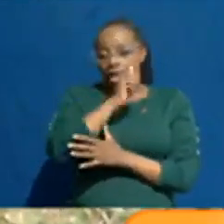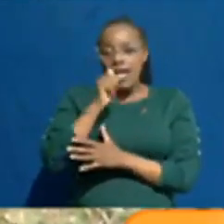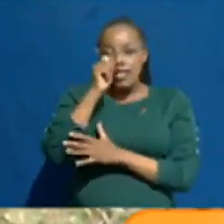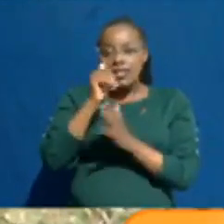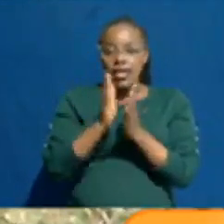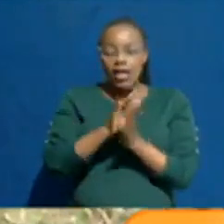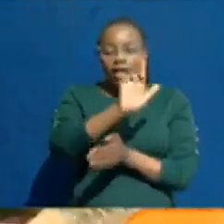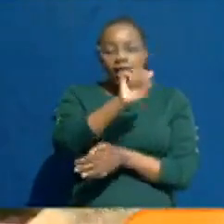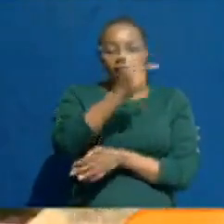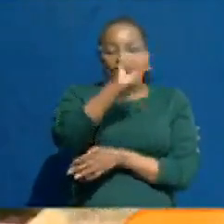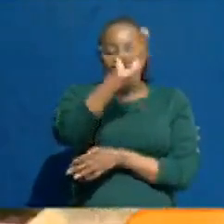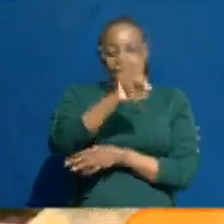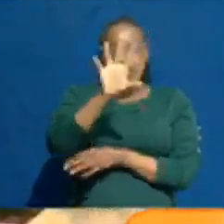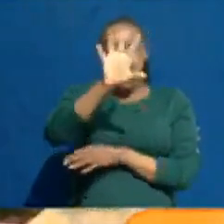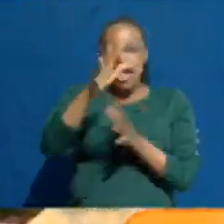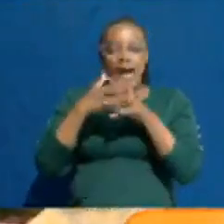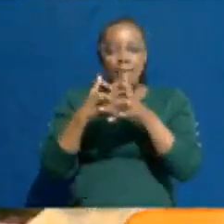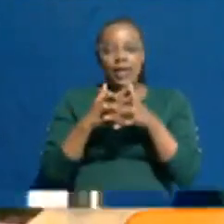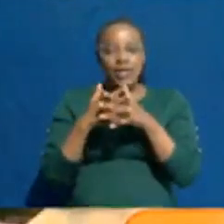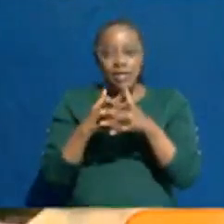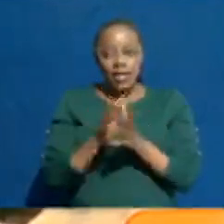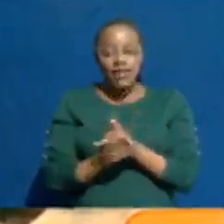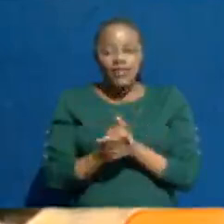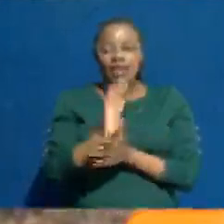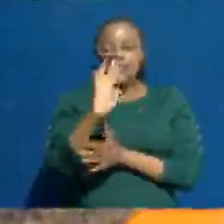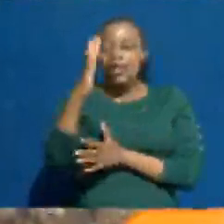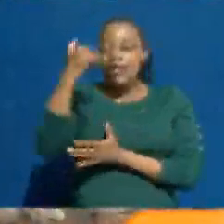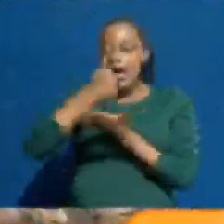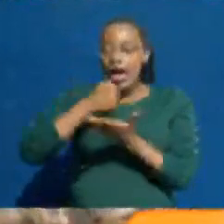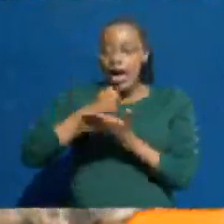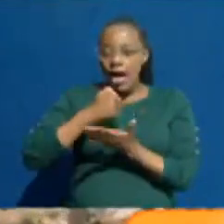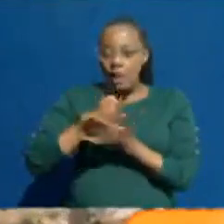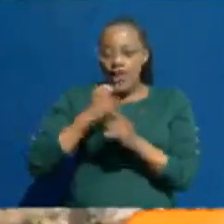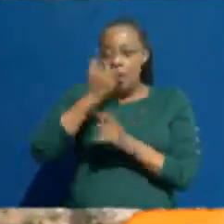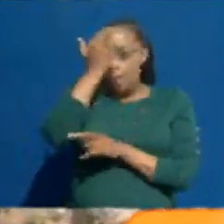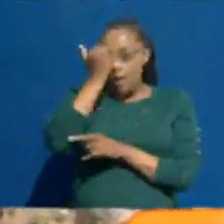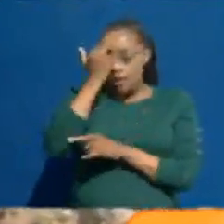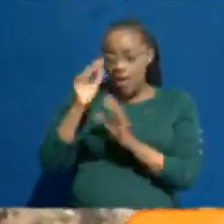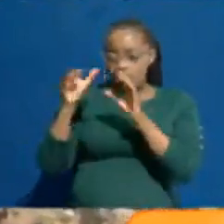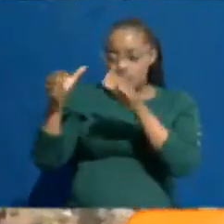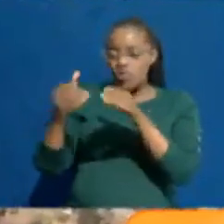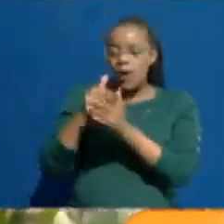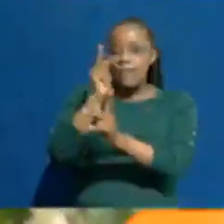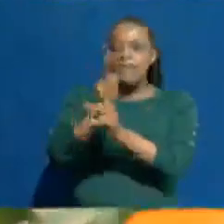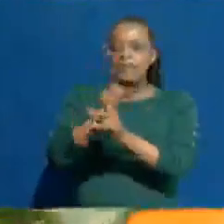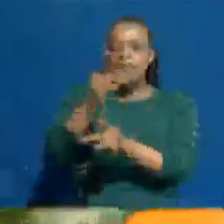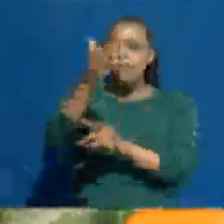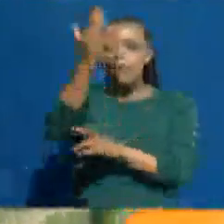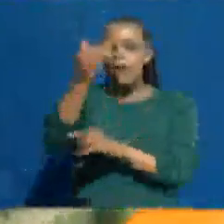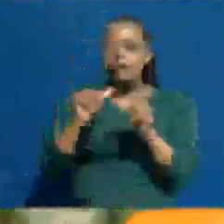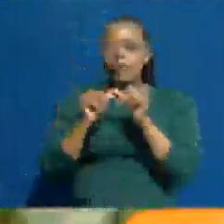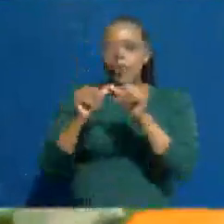Latin America. Miti ya kiasili ya jamii ya Maasai imehifadhiwa hapa